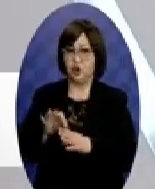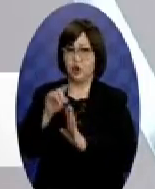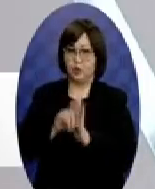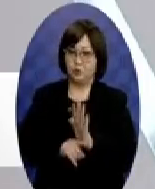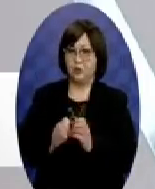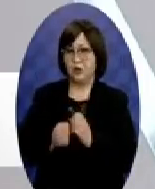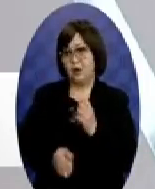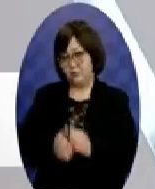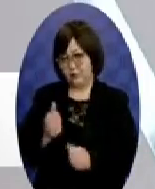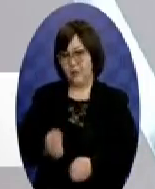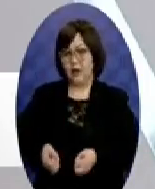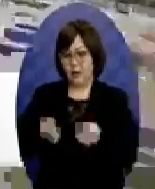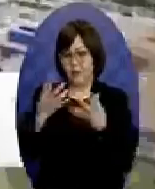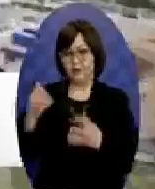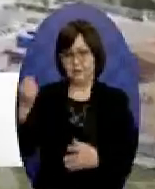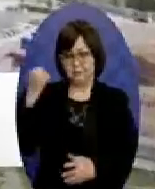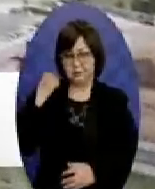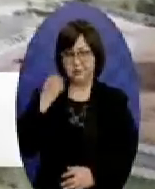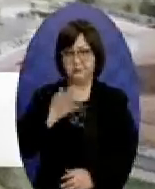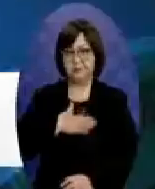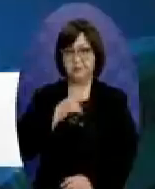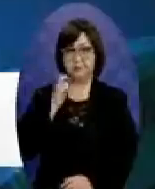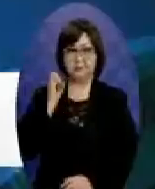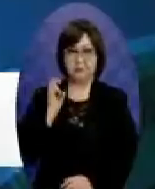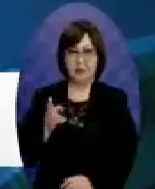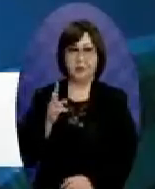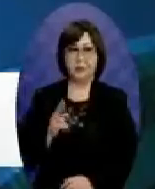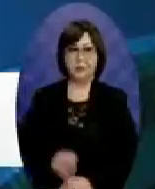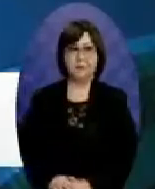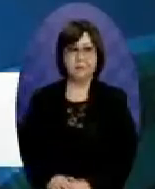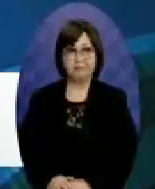амжилттай хэрэгжүүлсээр ирсэн байгаа.